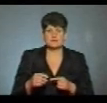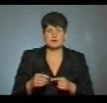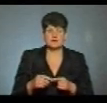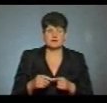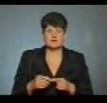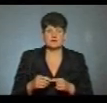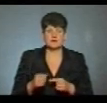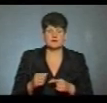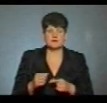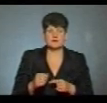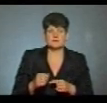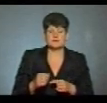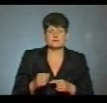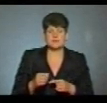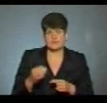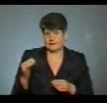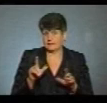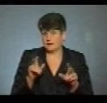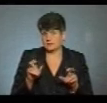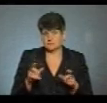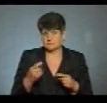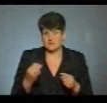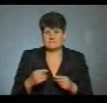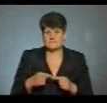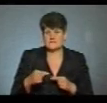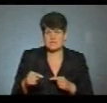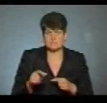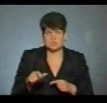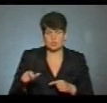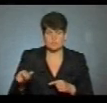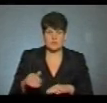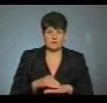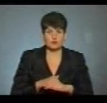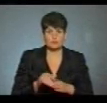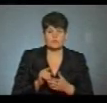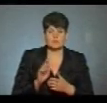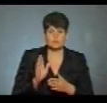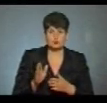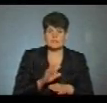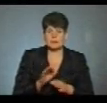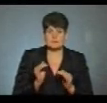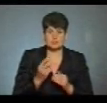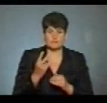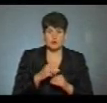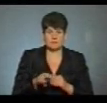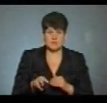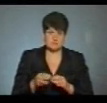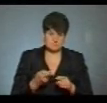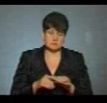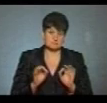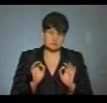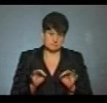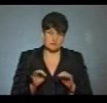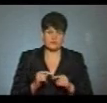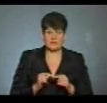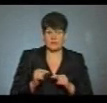термін, який придумали цікавий, так? Тобто відстань між людьми, особливо на вулиці, повинна бути не менше 2 метрів. Це обґрунтовано. На